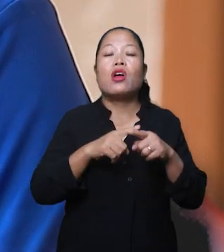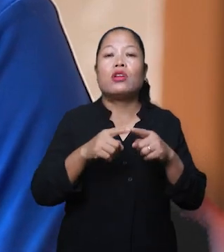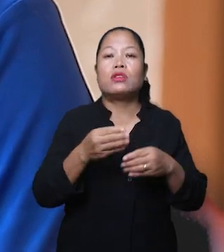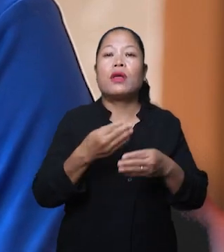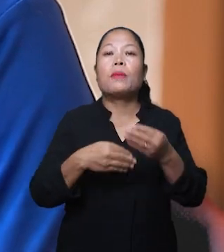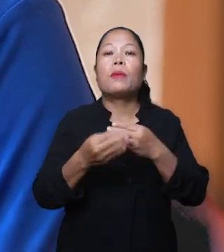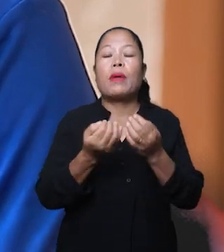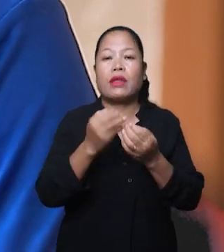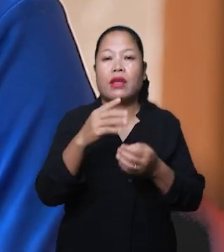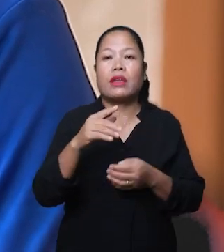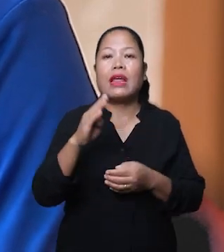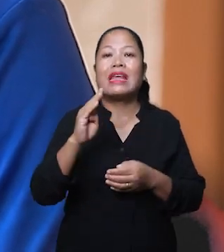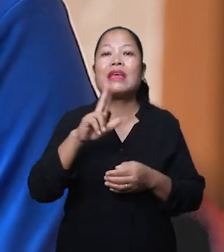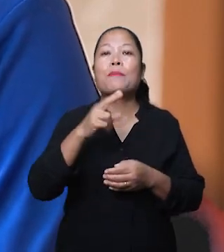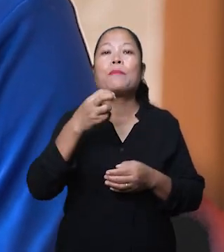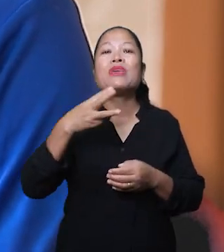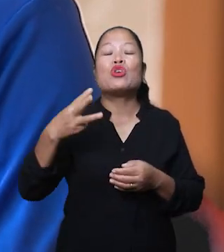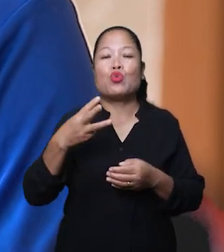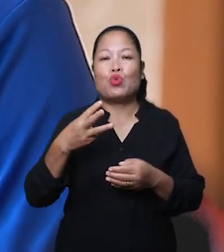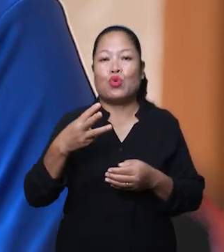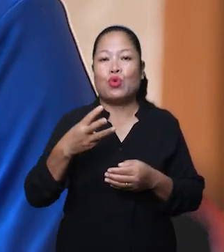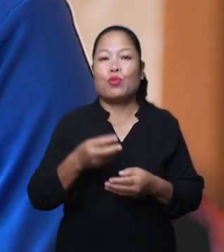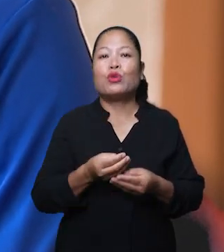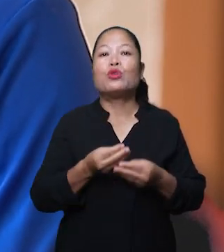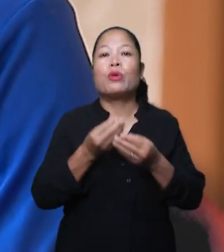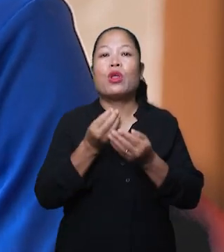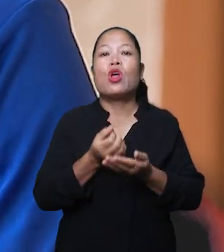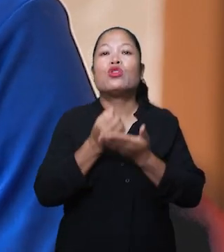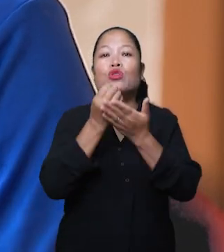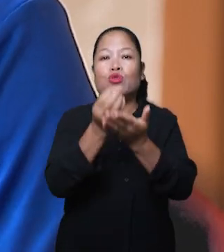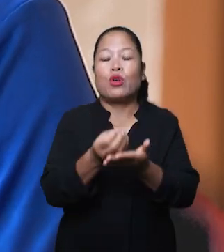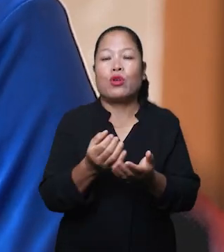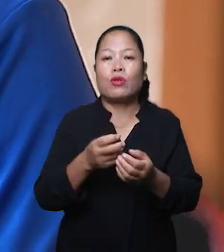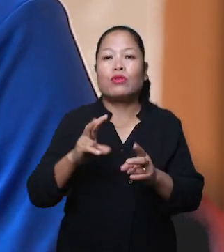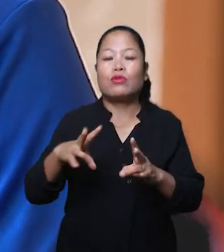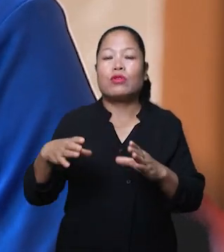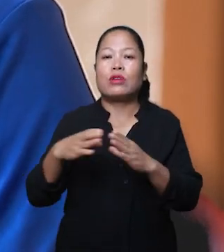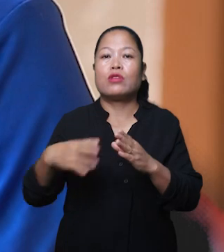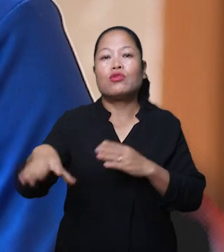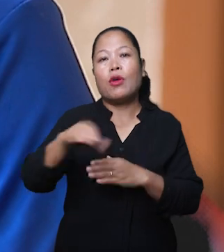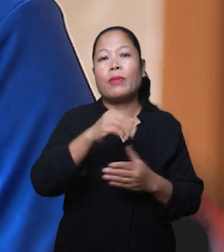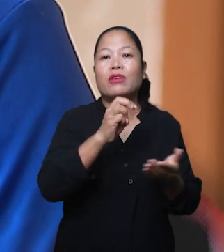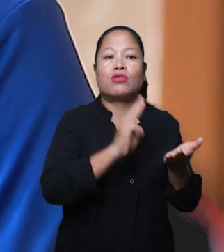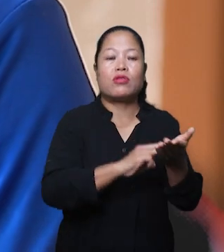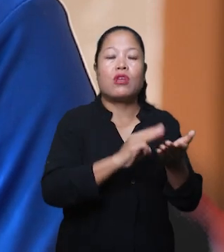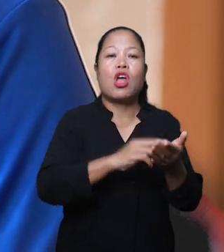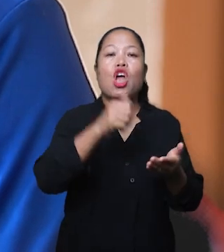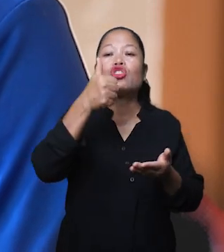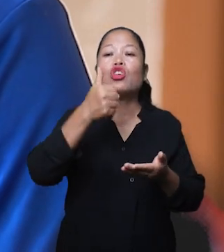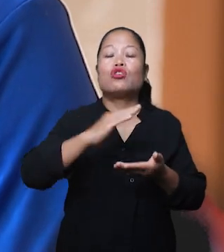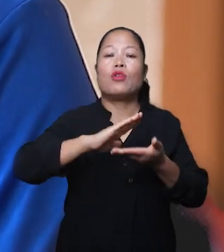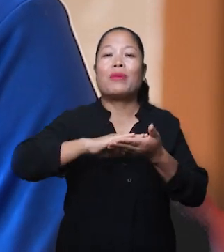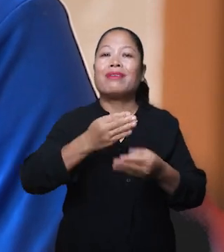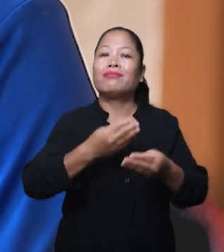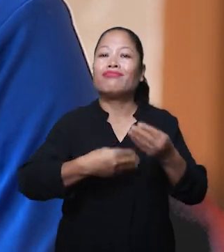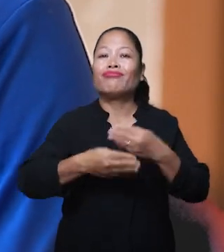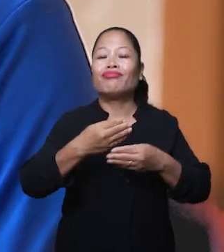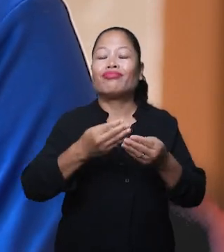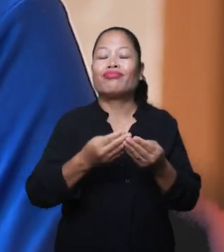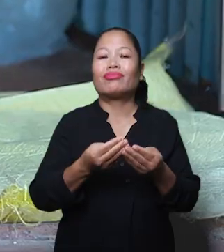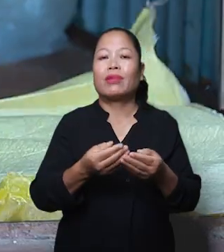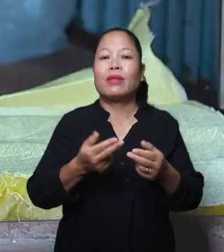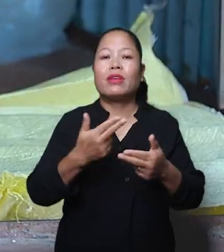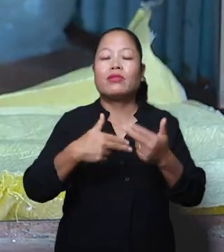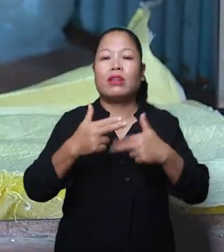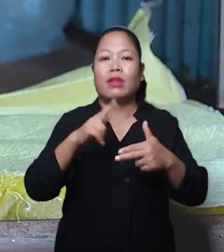बिउ पुँजी रकम भनेर छुट्याइदिनु भएको थियो हामी सबैले त्यहाँ भएको मेम्बरहरू सबैले छ छ महिना प्रयोग